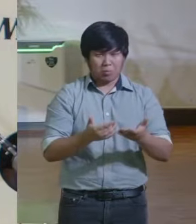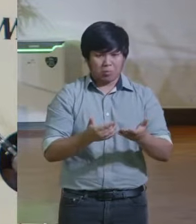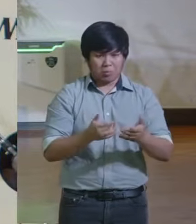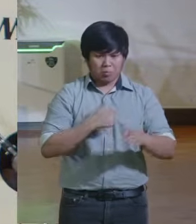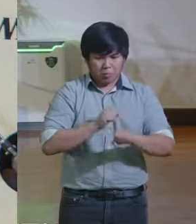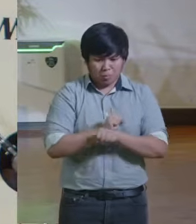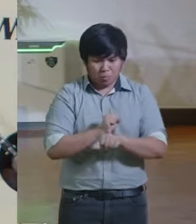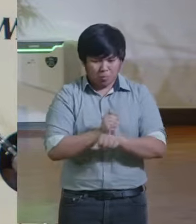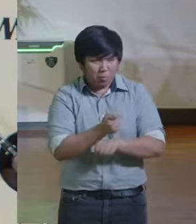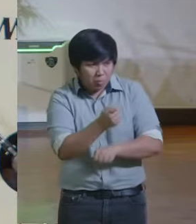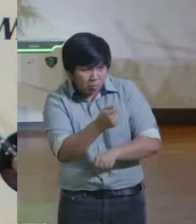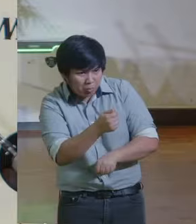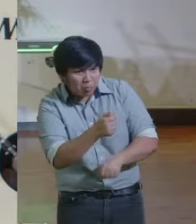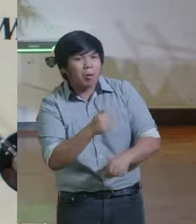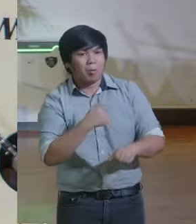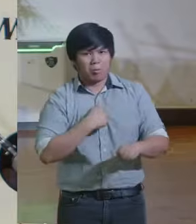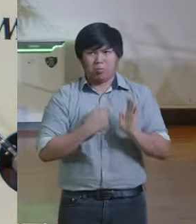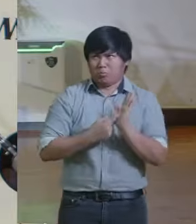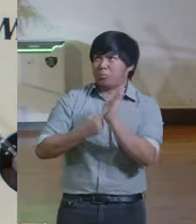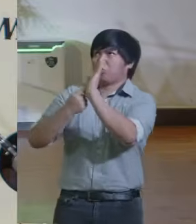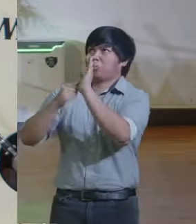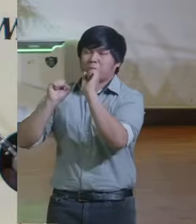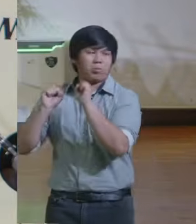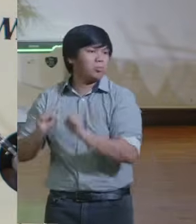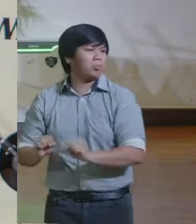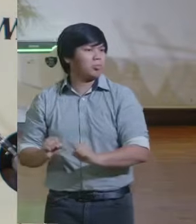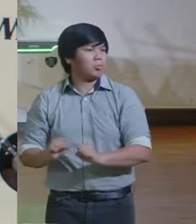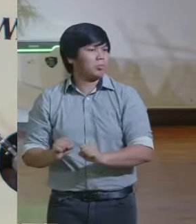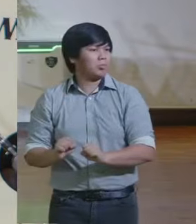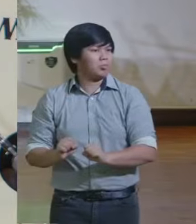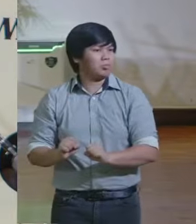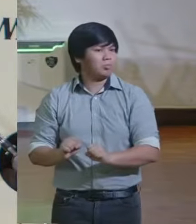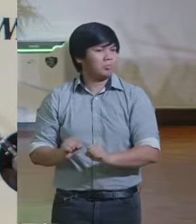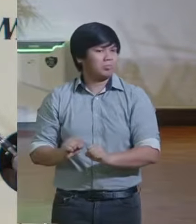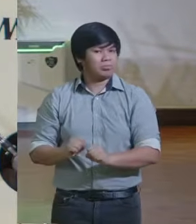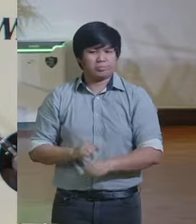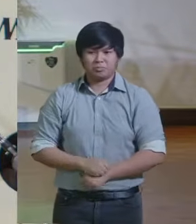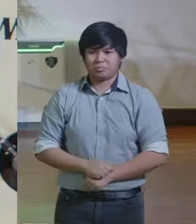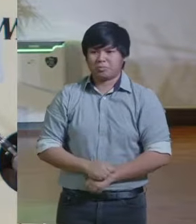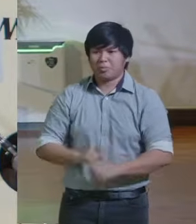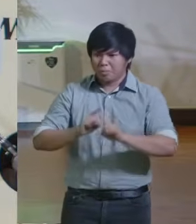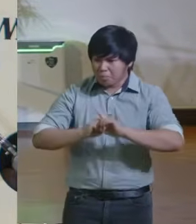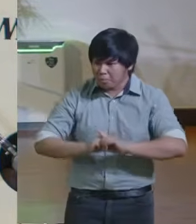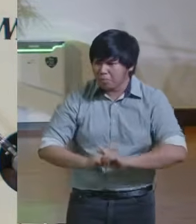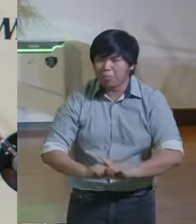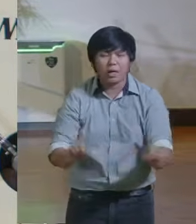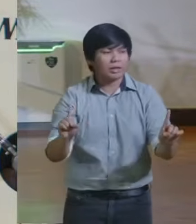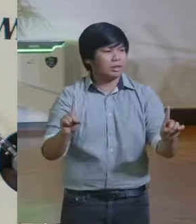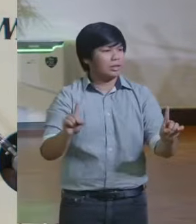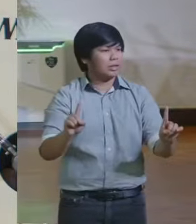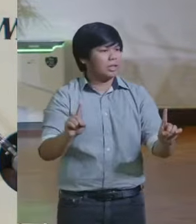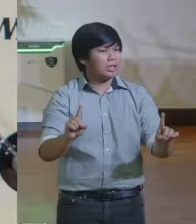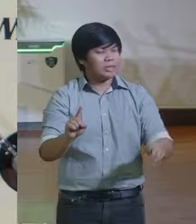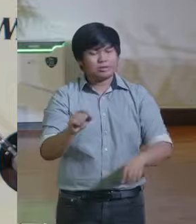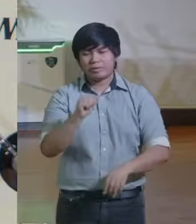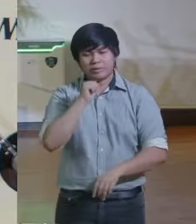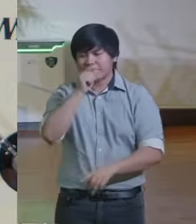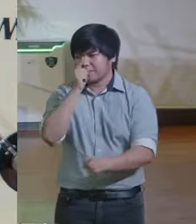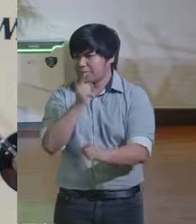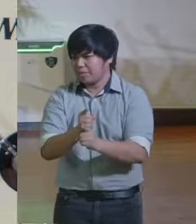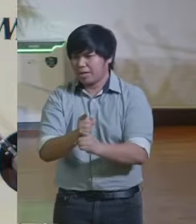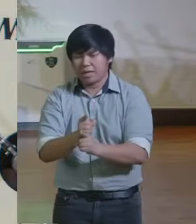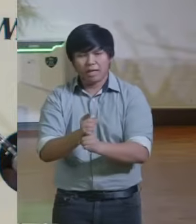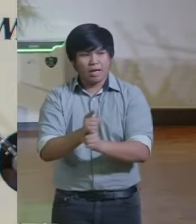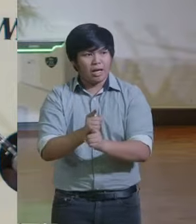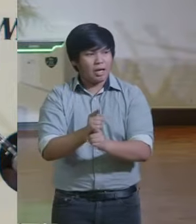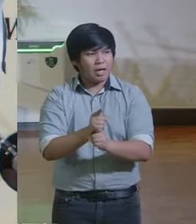ay dapat ginagawa natin sa sarili nating kakayanan. Yun po ay isang kasinungalingan.